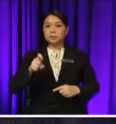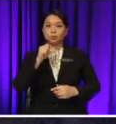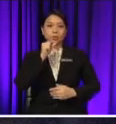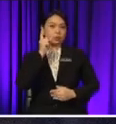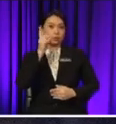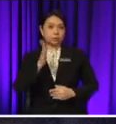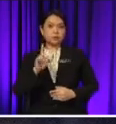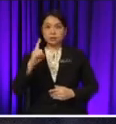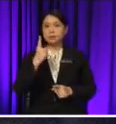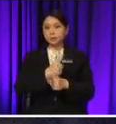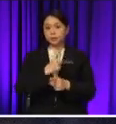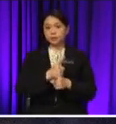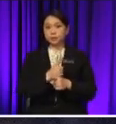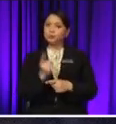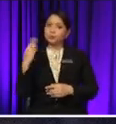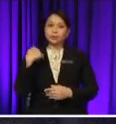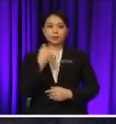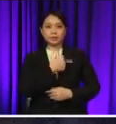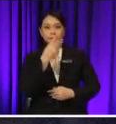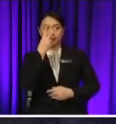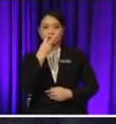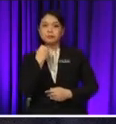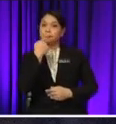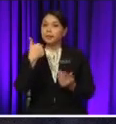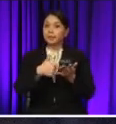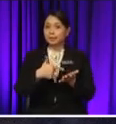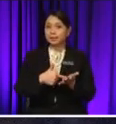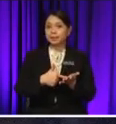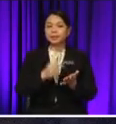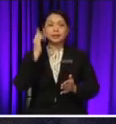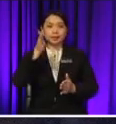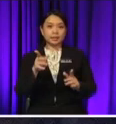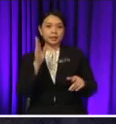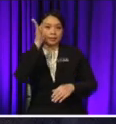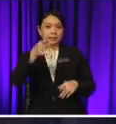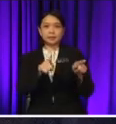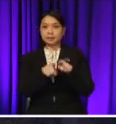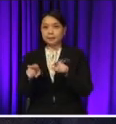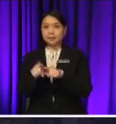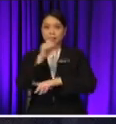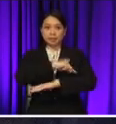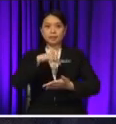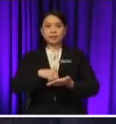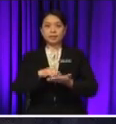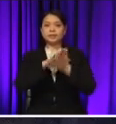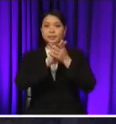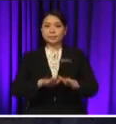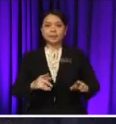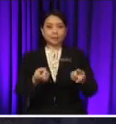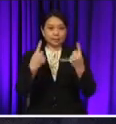cegu betul Kita kenalkan kepada anda semua Siapakah murid-murid yang bersama-sama dengan kita Pada hari ini selamat datang